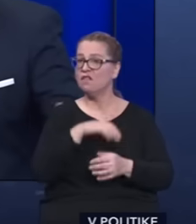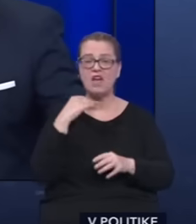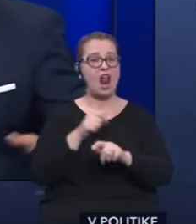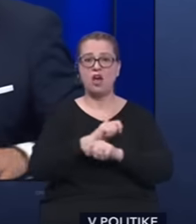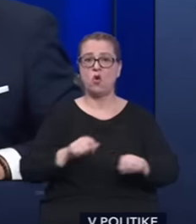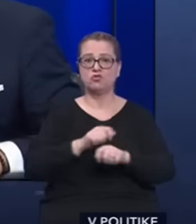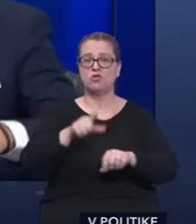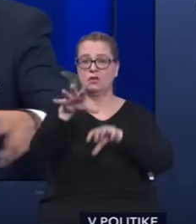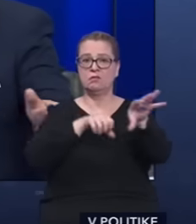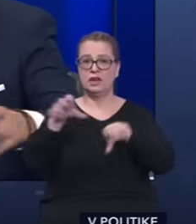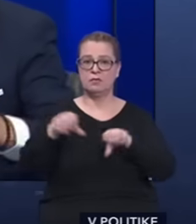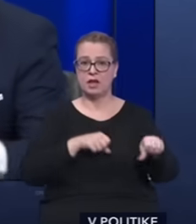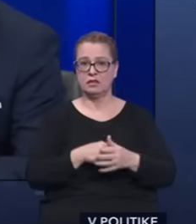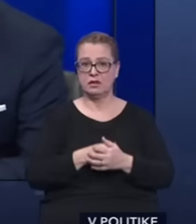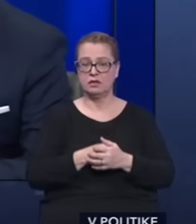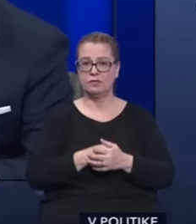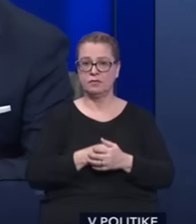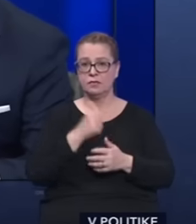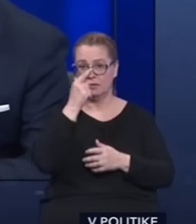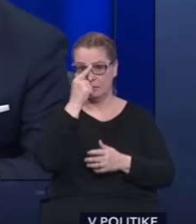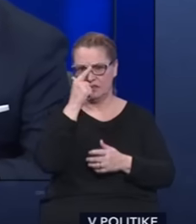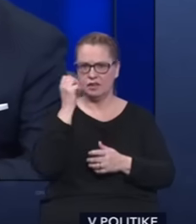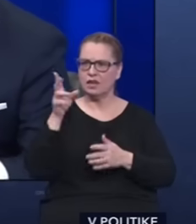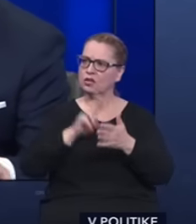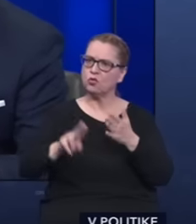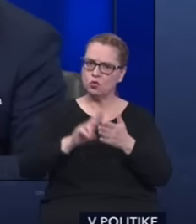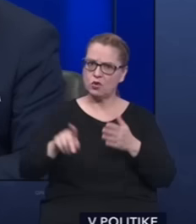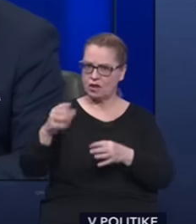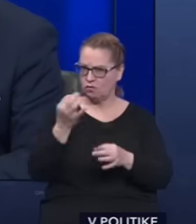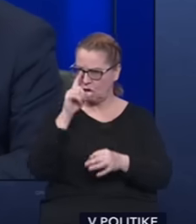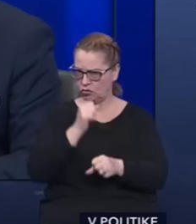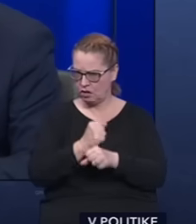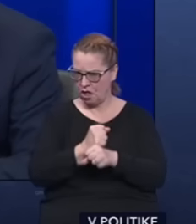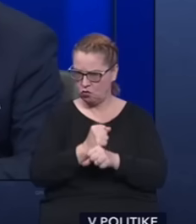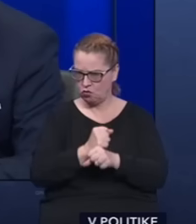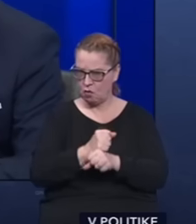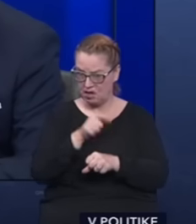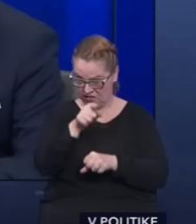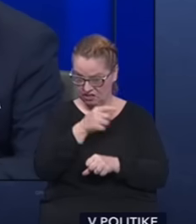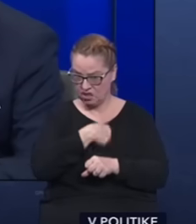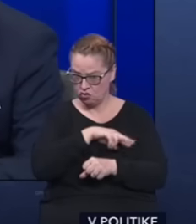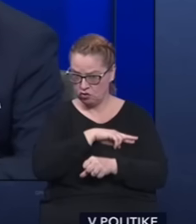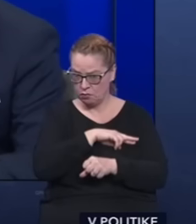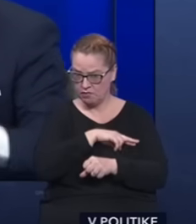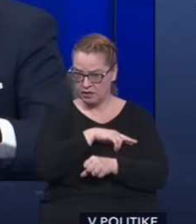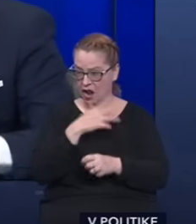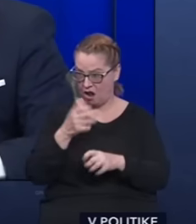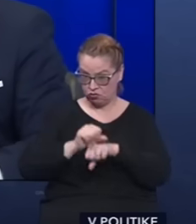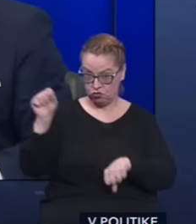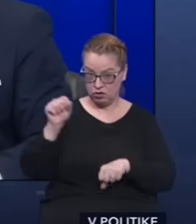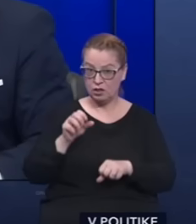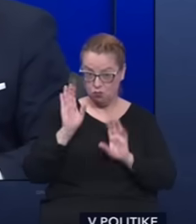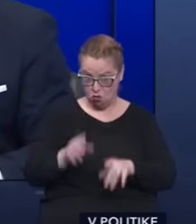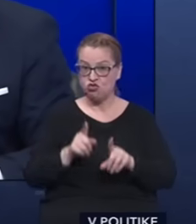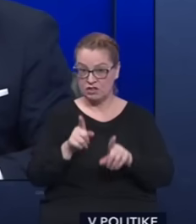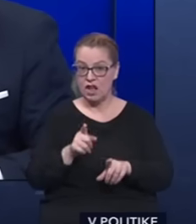na rôznych sekciách. Vy môžete, keď tam nejaký úradník niečo urobí za to, môže Richard Sulík za niektoré veci, ktoré sa diali možno aj v jeho rezorte, ale môže za